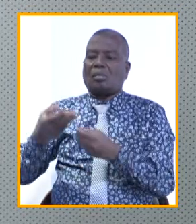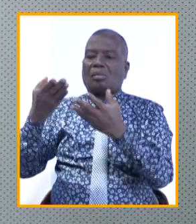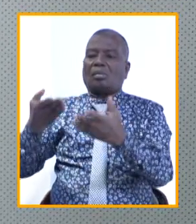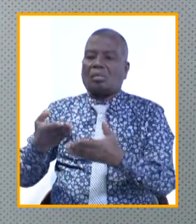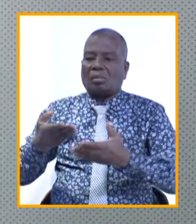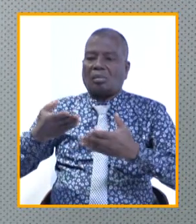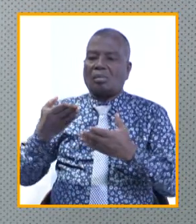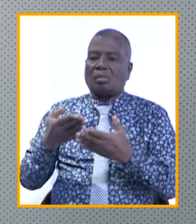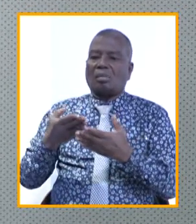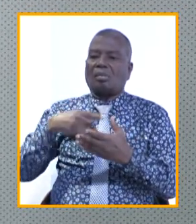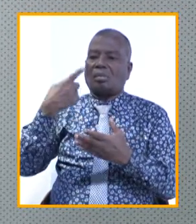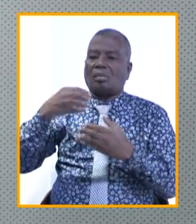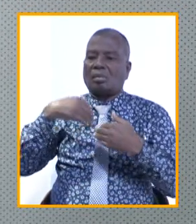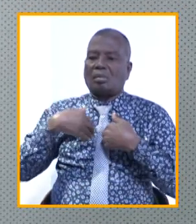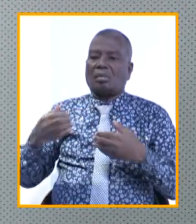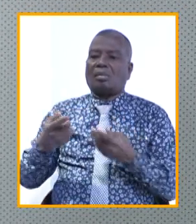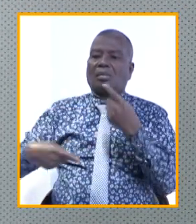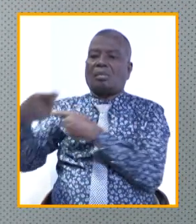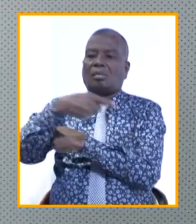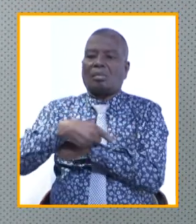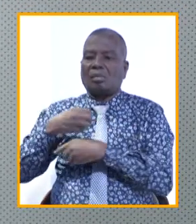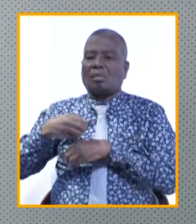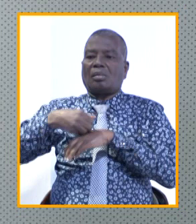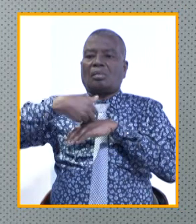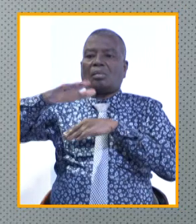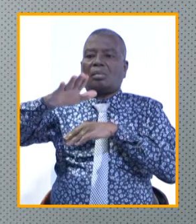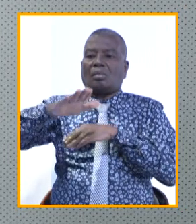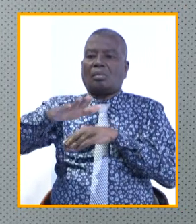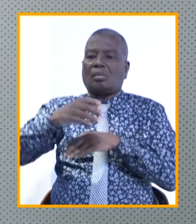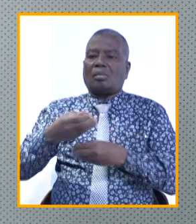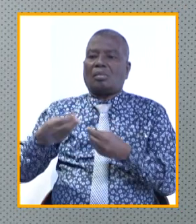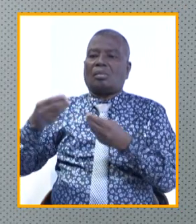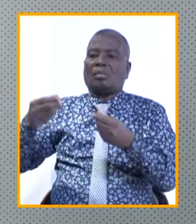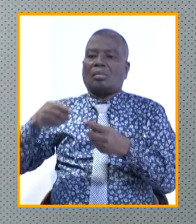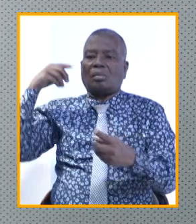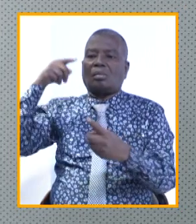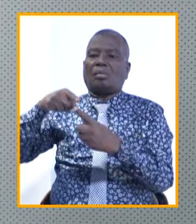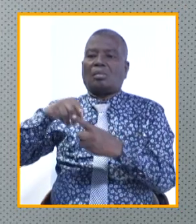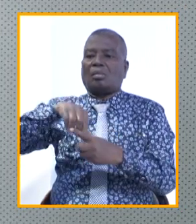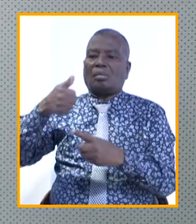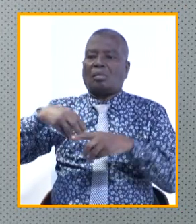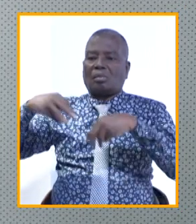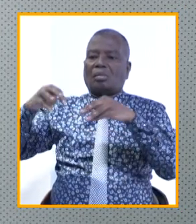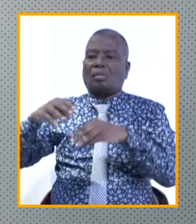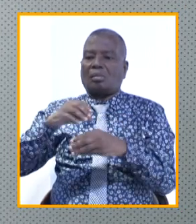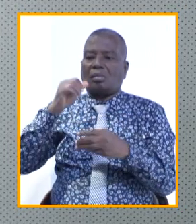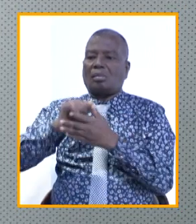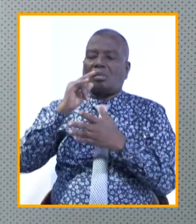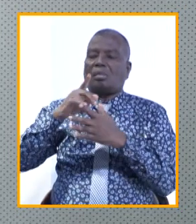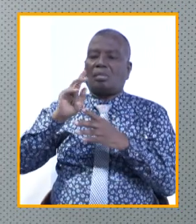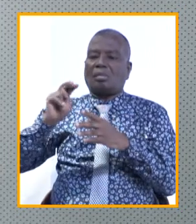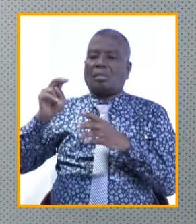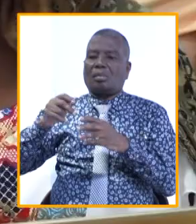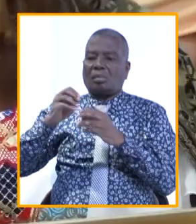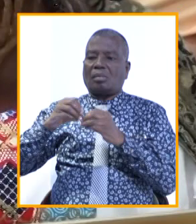du thé, qui a aujourd'hui l'opportunité d'exporter donc son produit vers d'autres marchés. Donc ça, c'est une